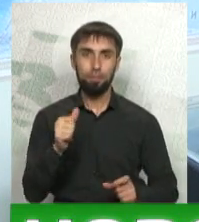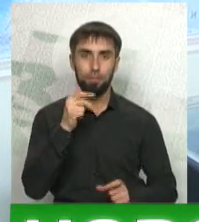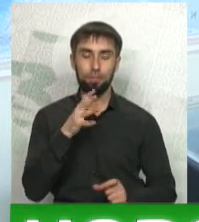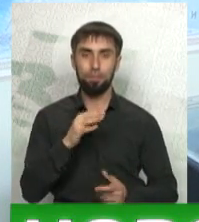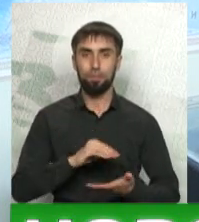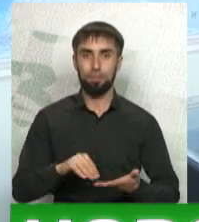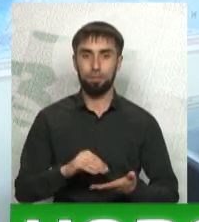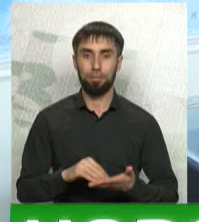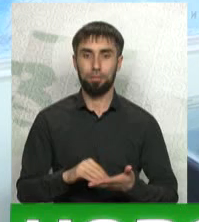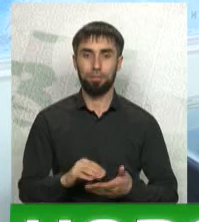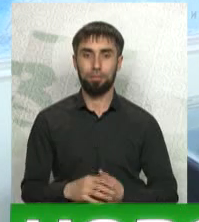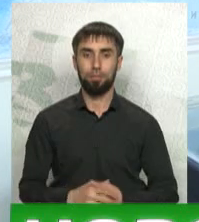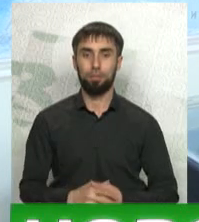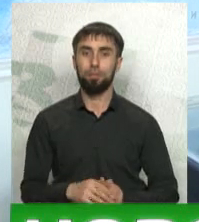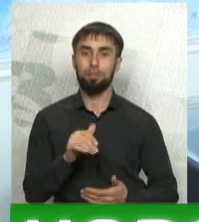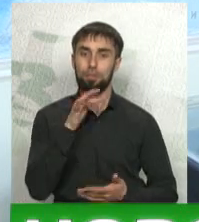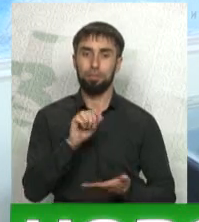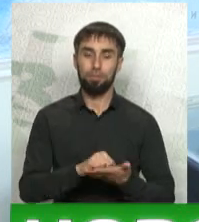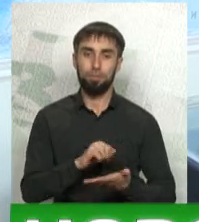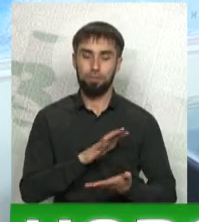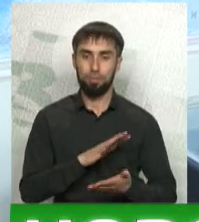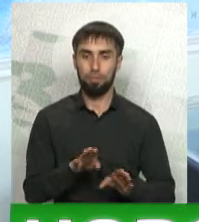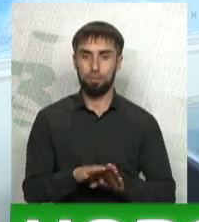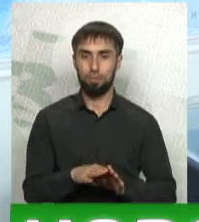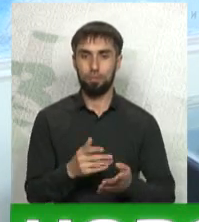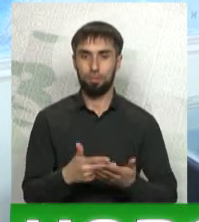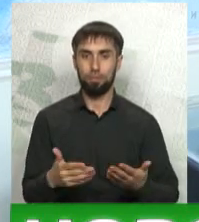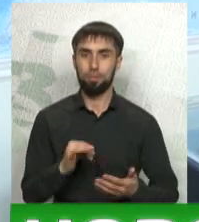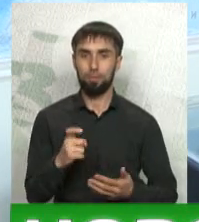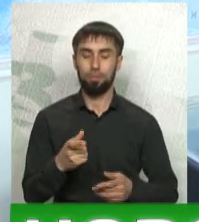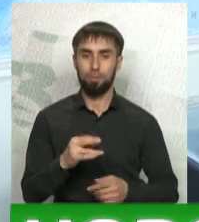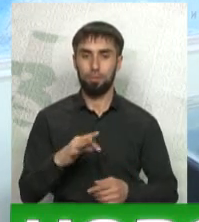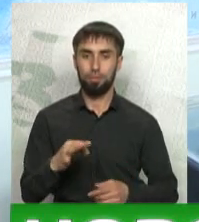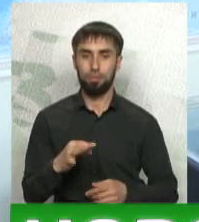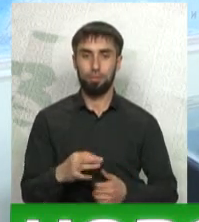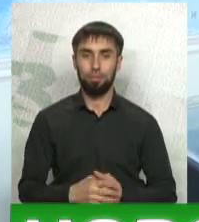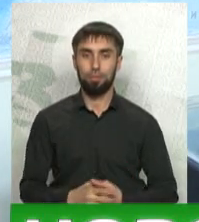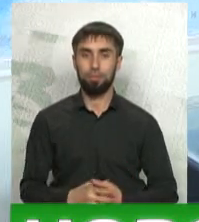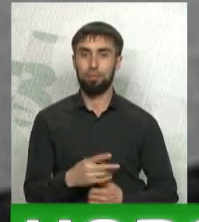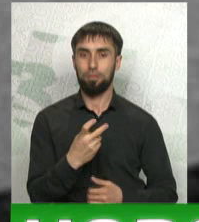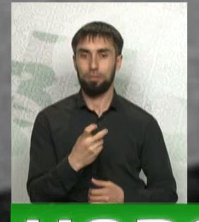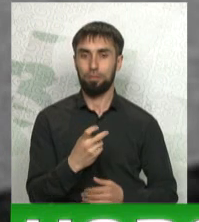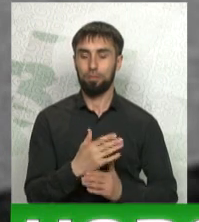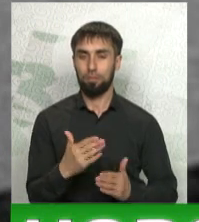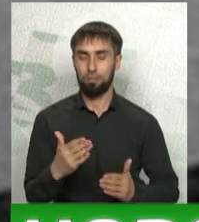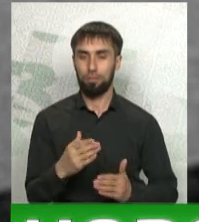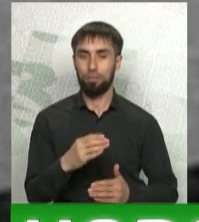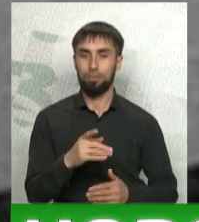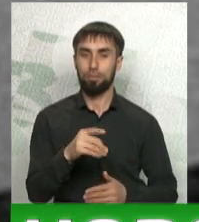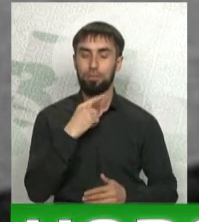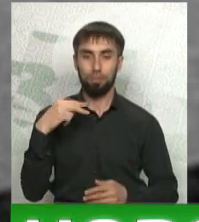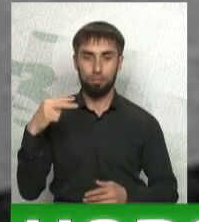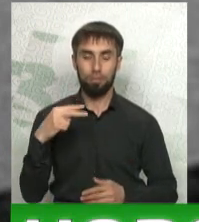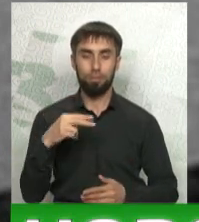ищут просто опубликовали карт или иначе свои этих же их около 2200 у истоков ингушской